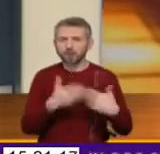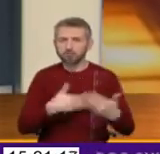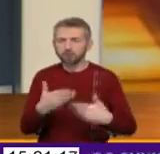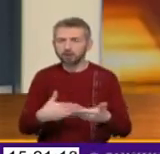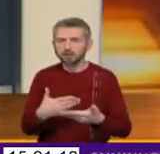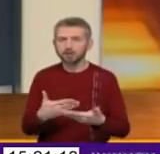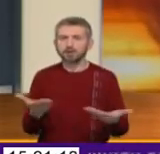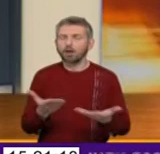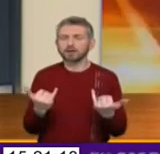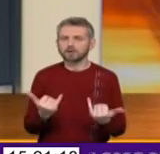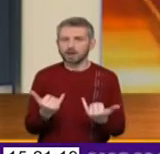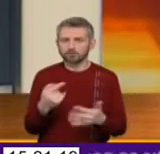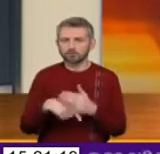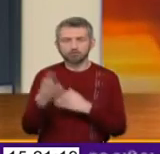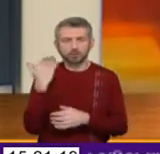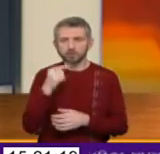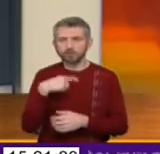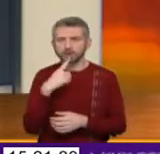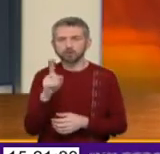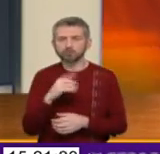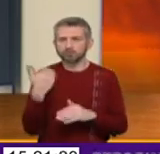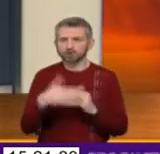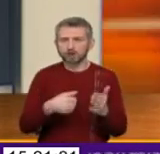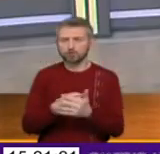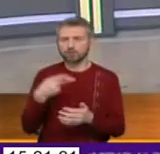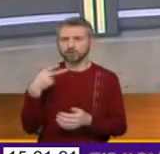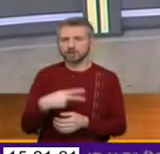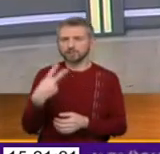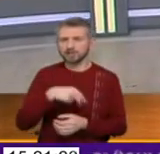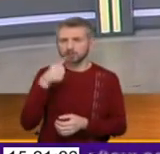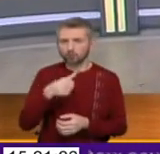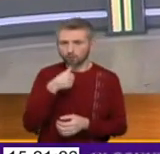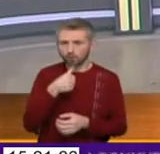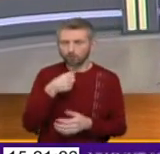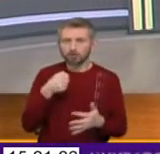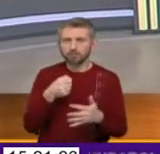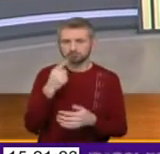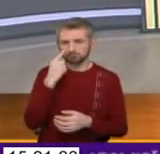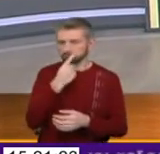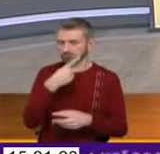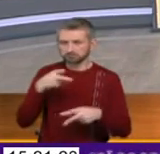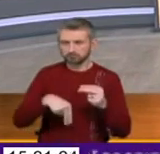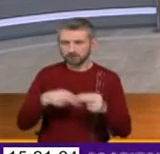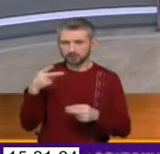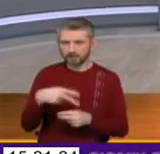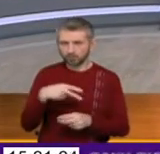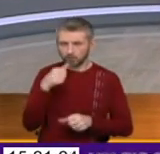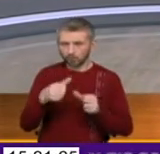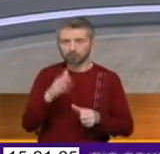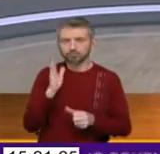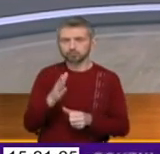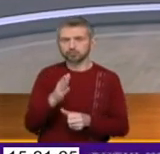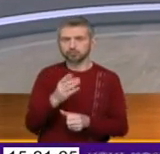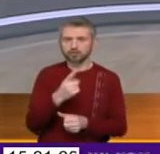які вони саме зараз, тому що раніше говорили про те, що вже до 2020 року до кінця зможуть побачити там одну чи іншу